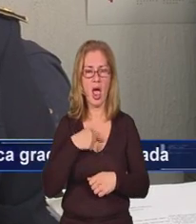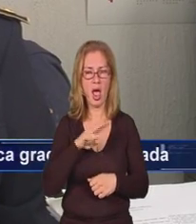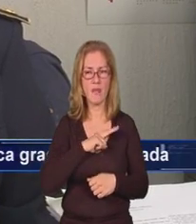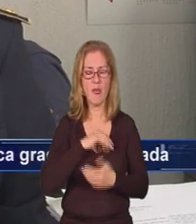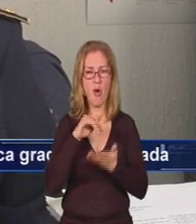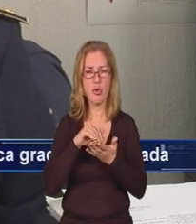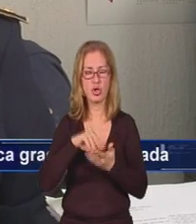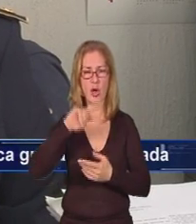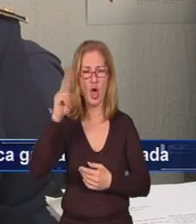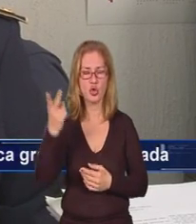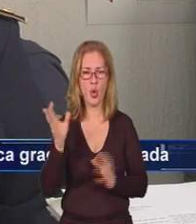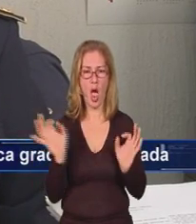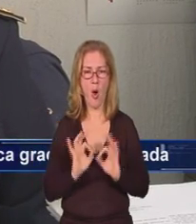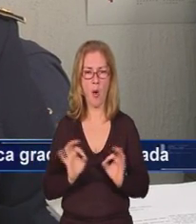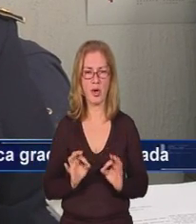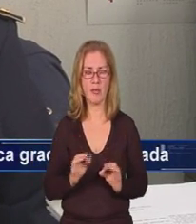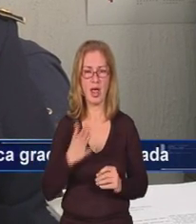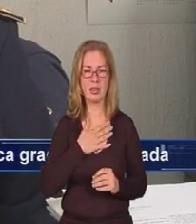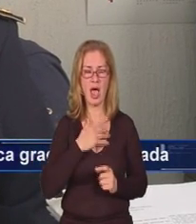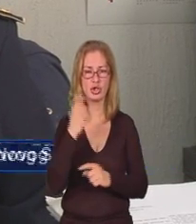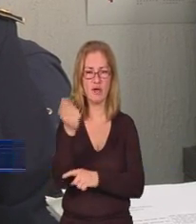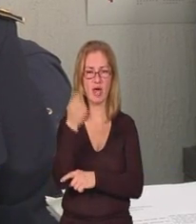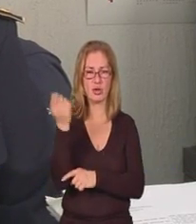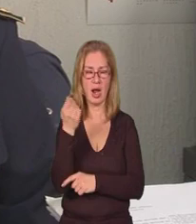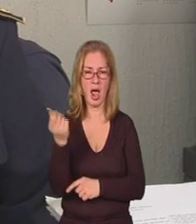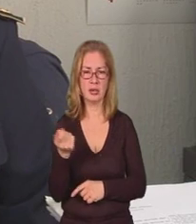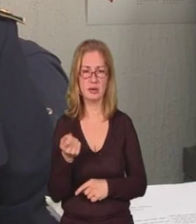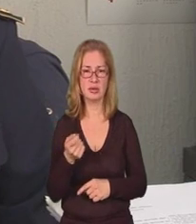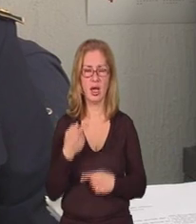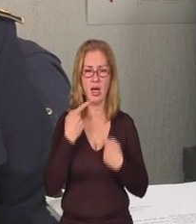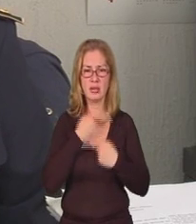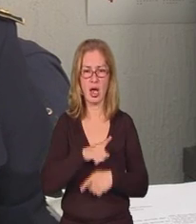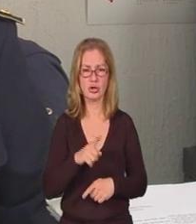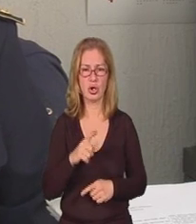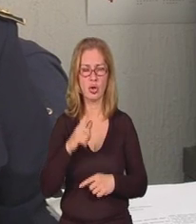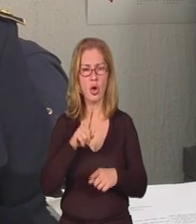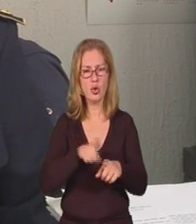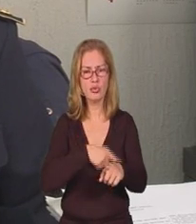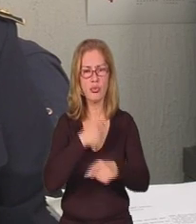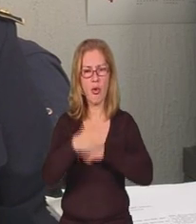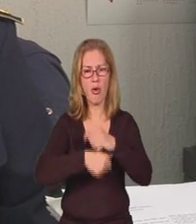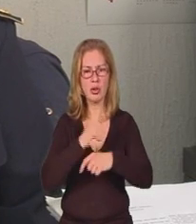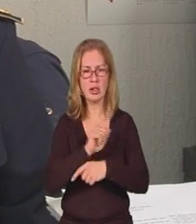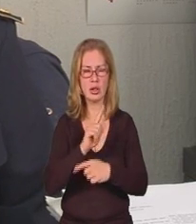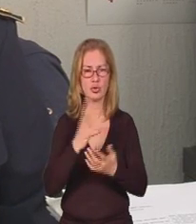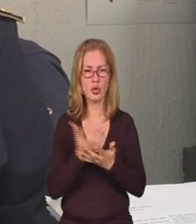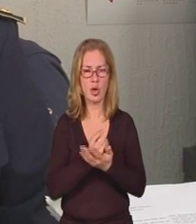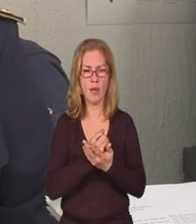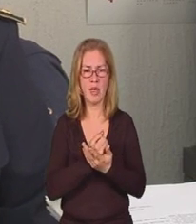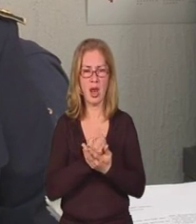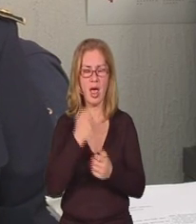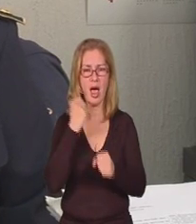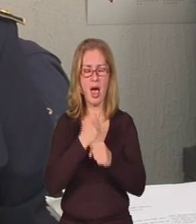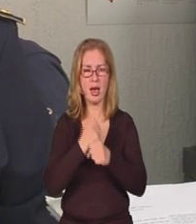imamo i za opremom drugom. Naši vatrogasci, nažalost, godinama nisu dobili